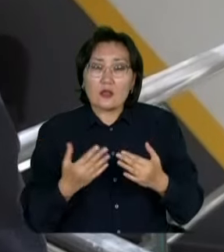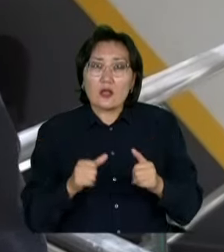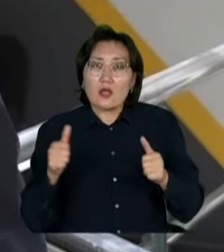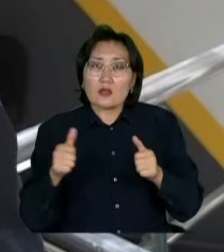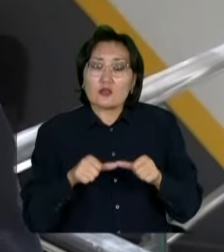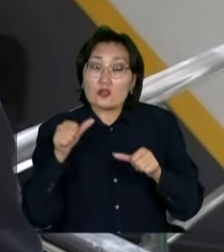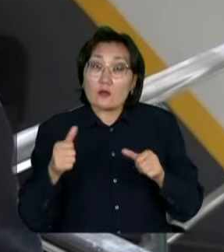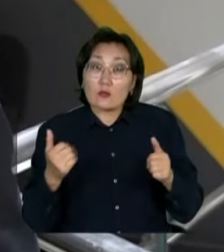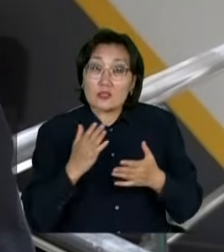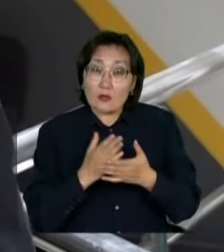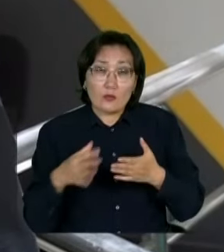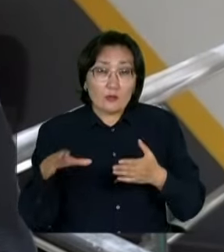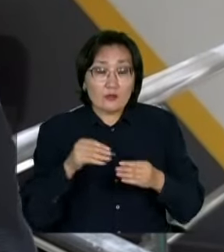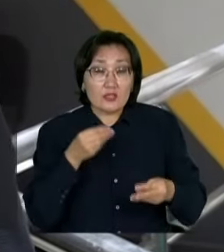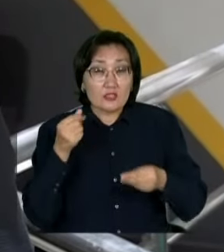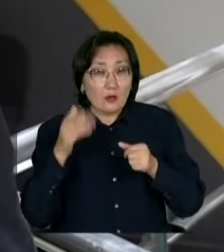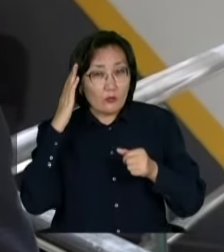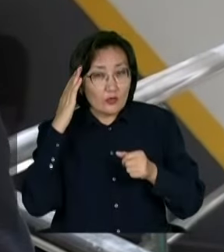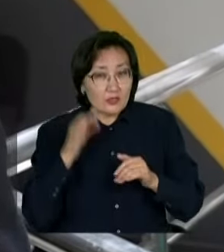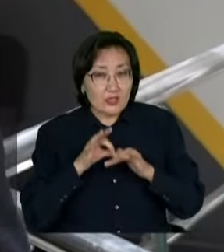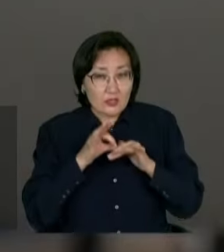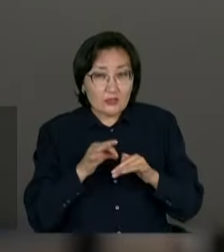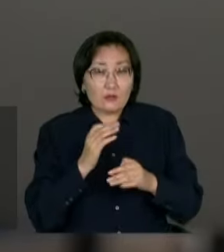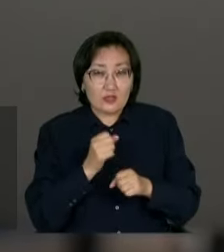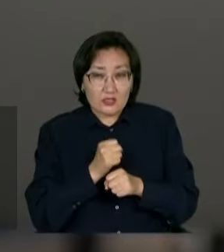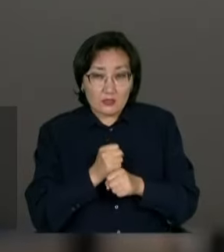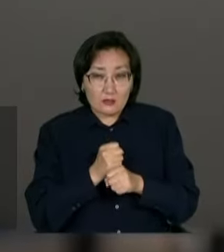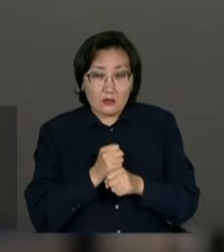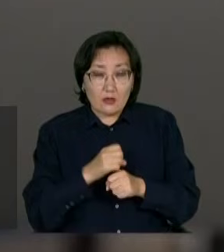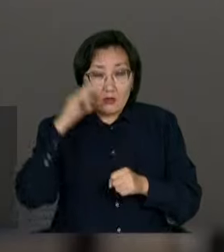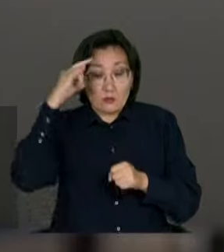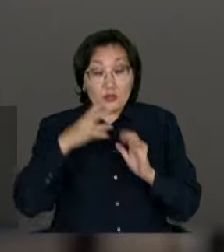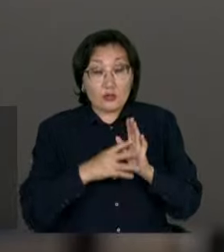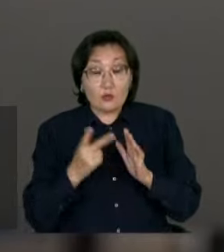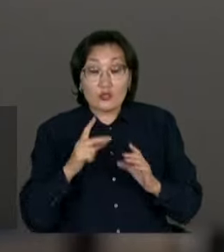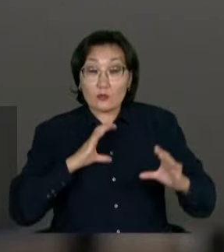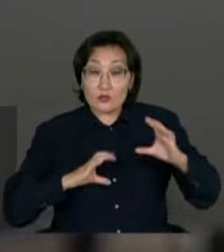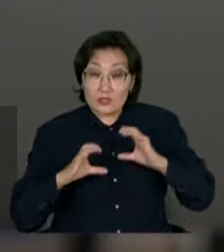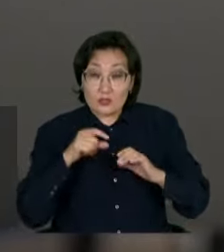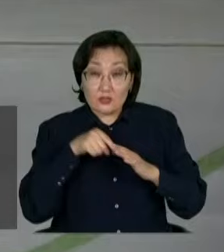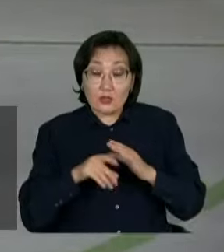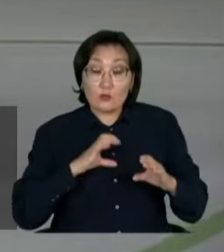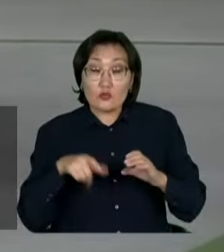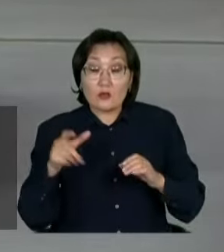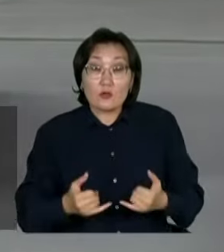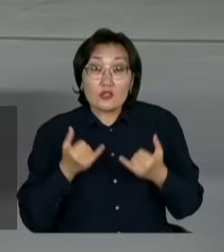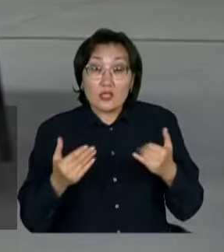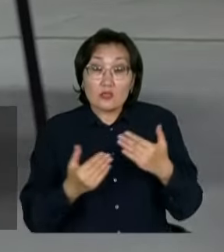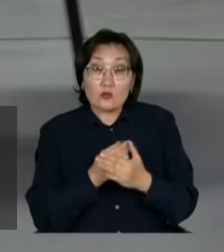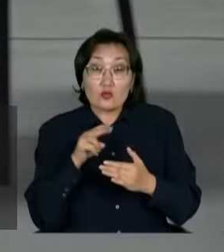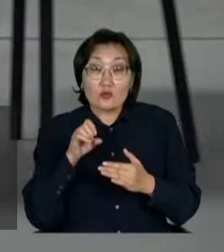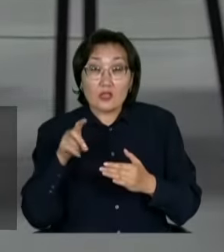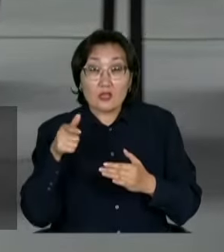артықшылығы көрінеді. Осының бәрін жасанды интеллект жүйесі жасап шығарады. Биыл елдегі 93 жоғары оқу орнының студенттері үшін жаңа